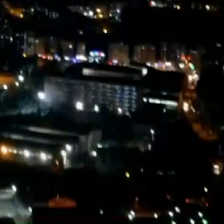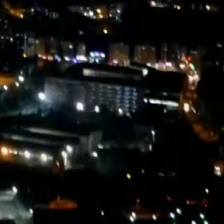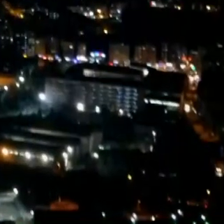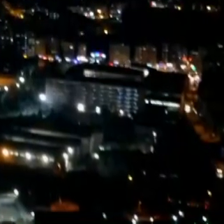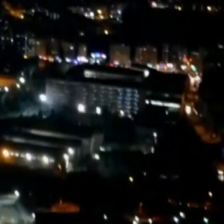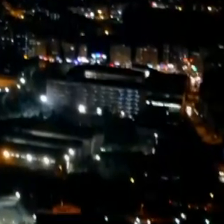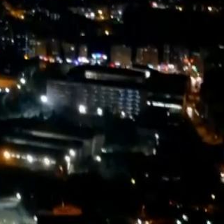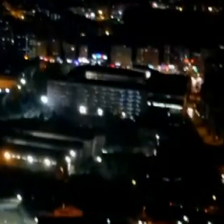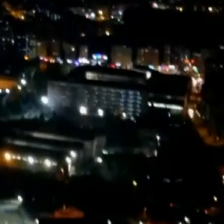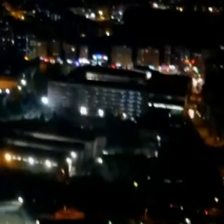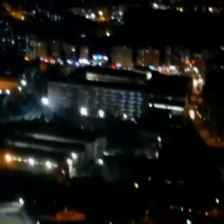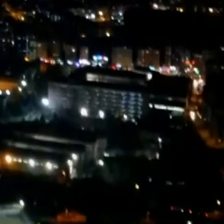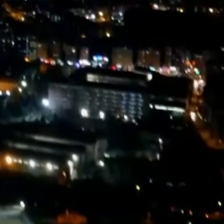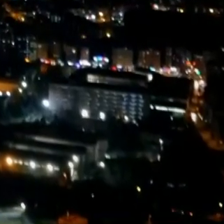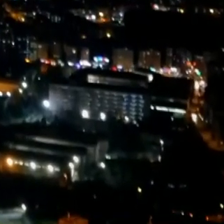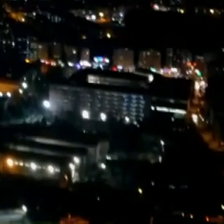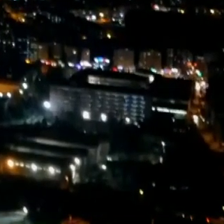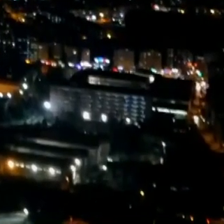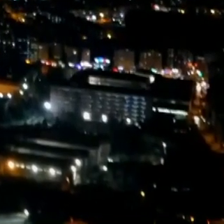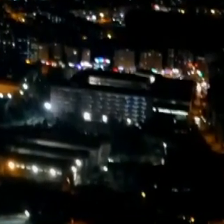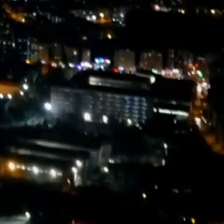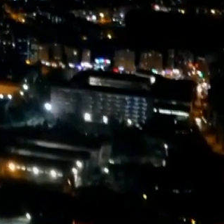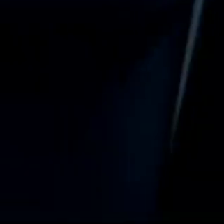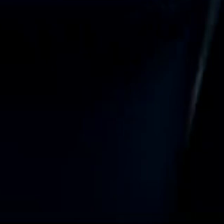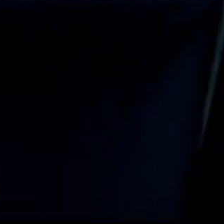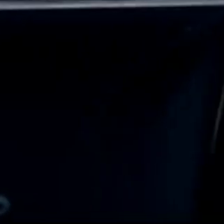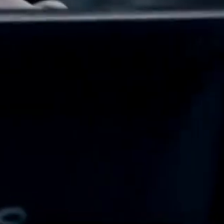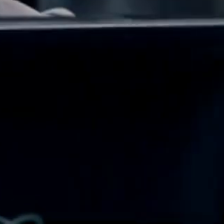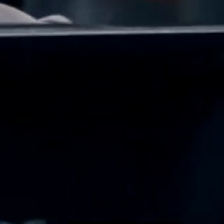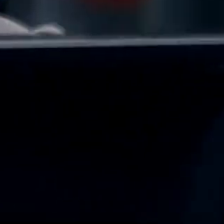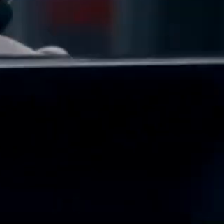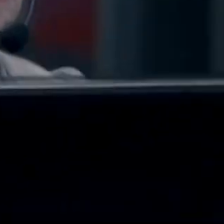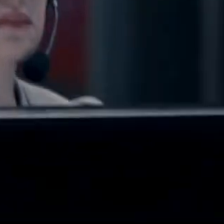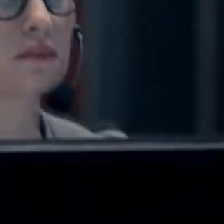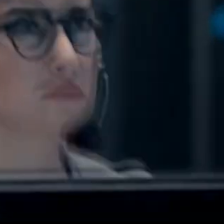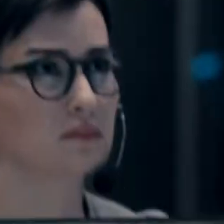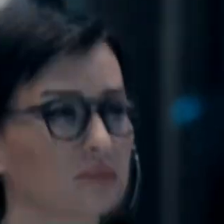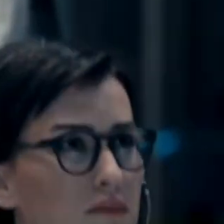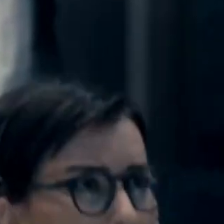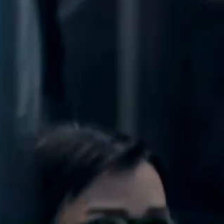Gece vakti alçak kuş bakışı ışıklar içinde şehir manzarası. Takip merkezi.